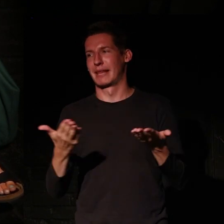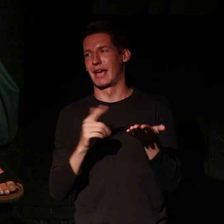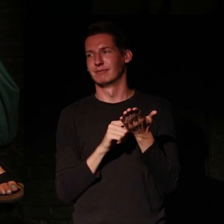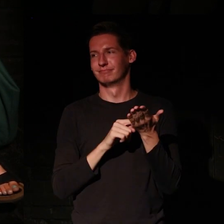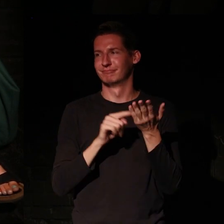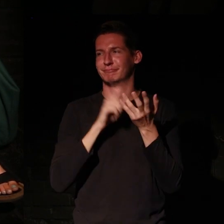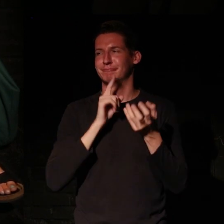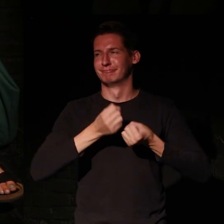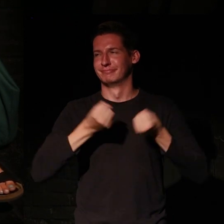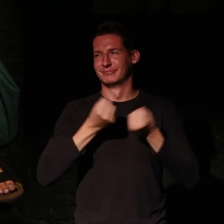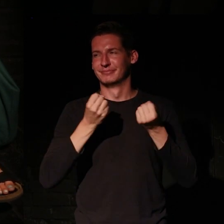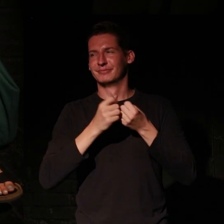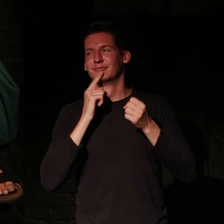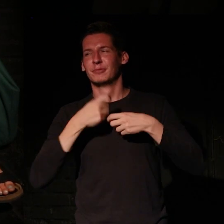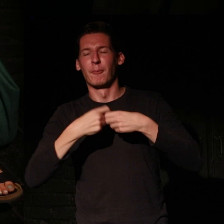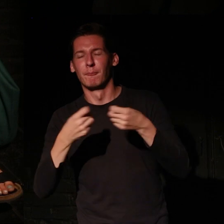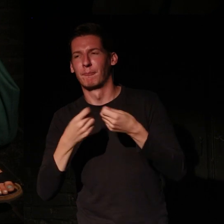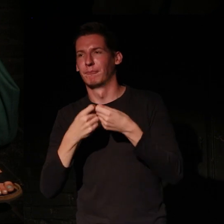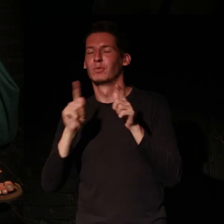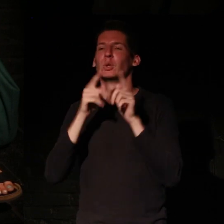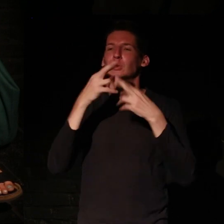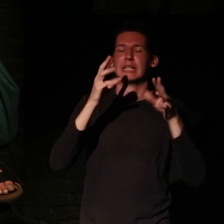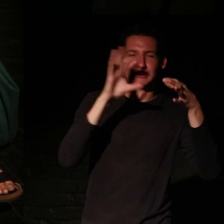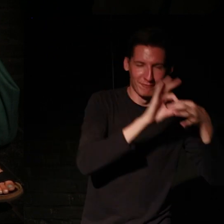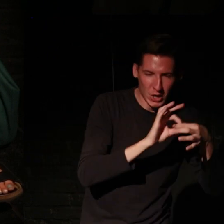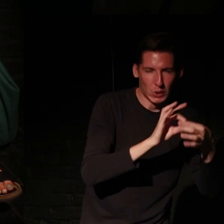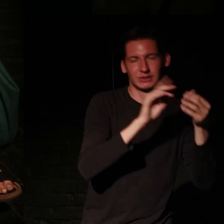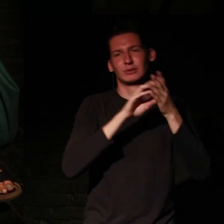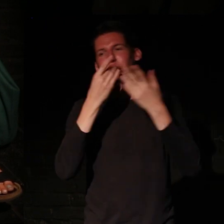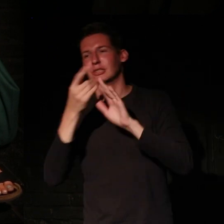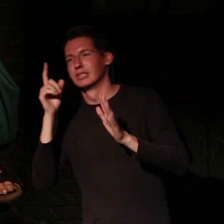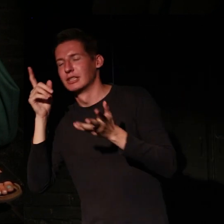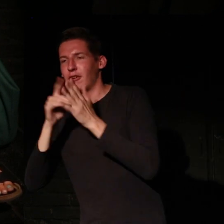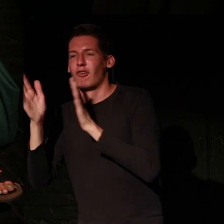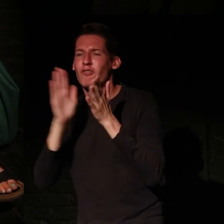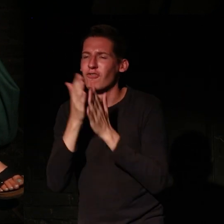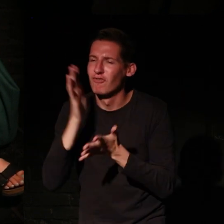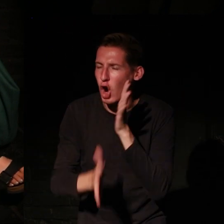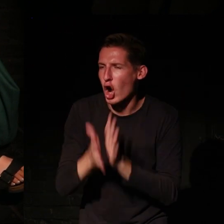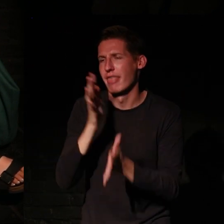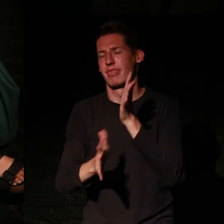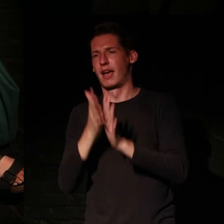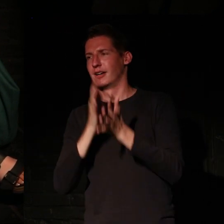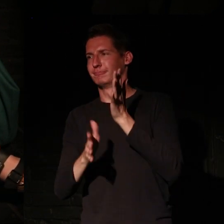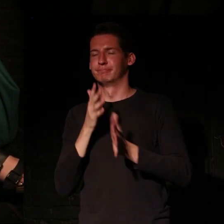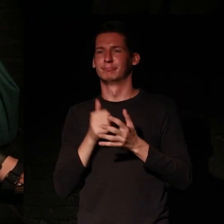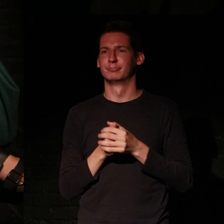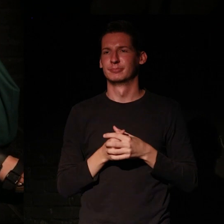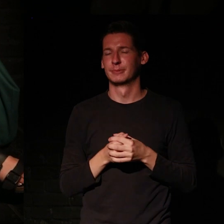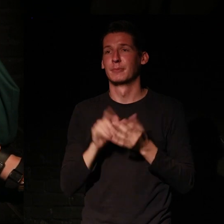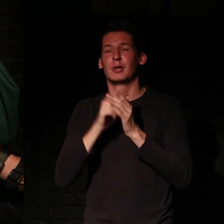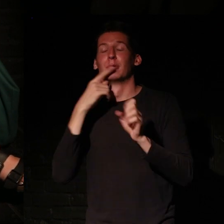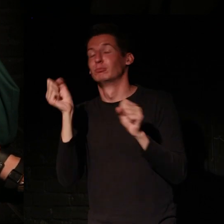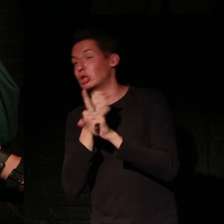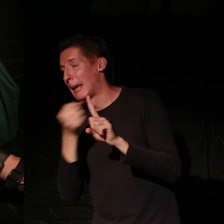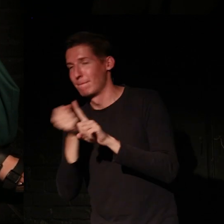o miłości, różnego typu związkach, zdradach, wojnach. Naprawdę, przemoc,